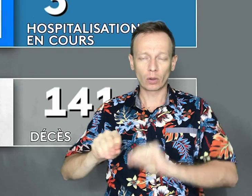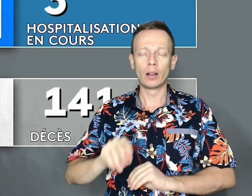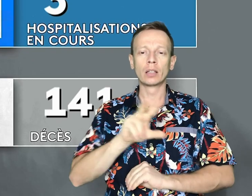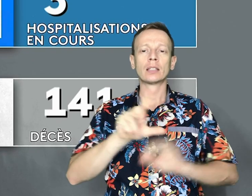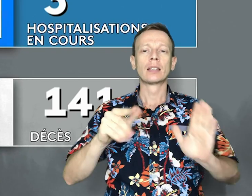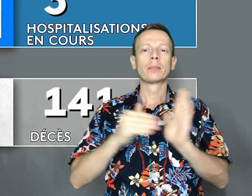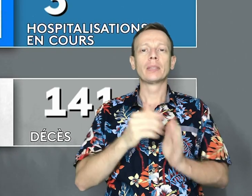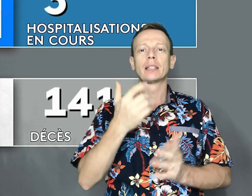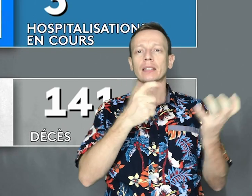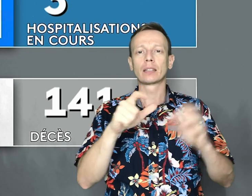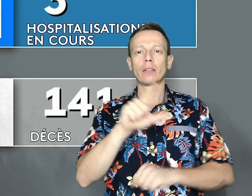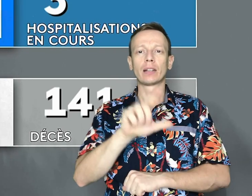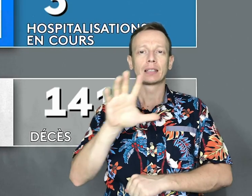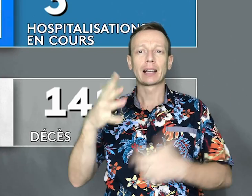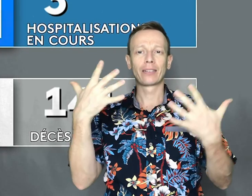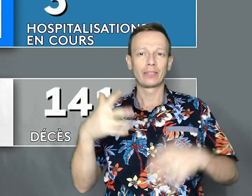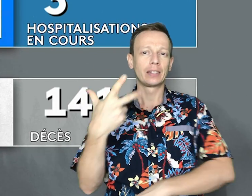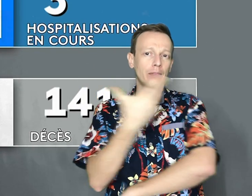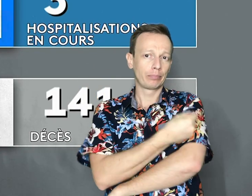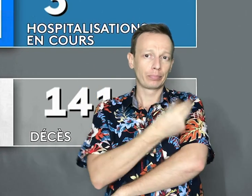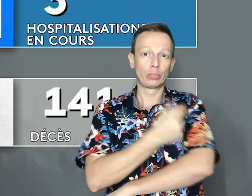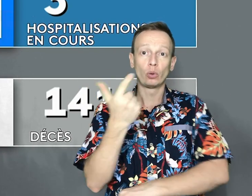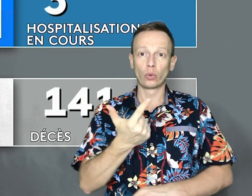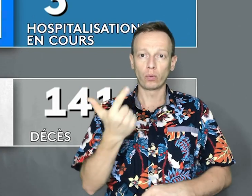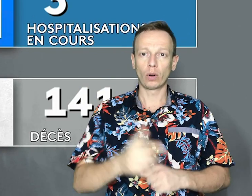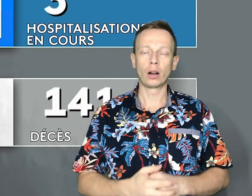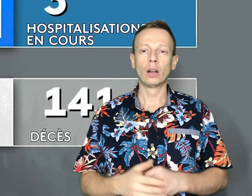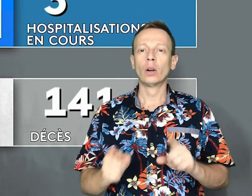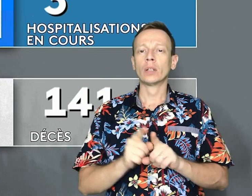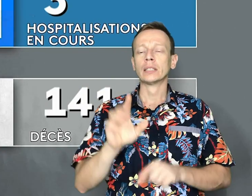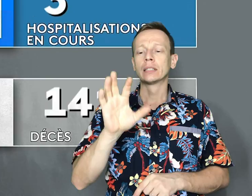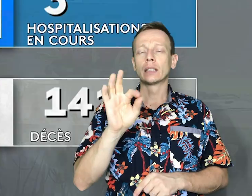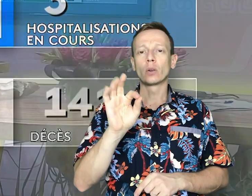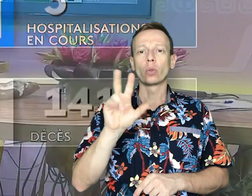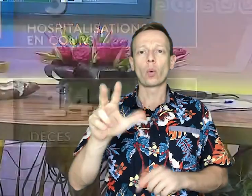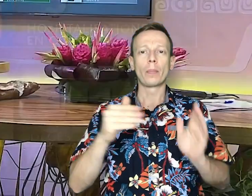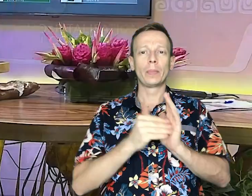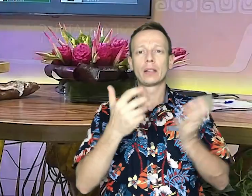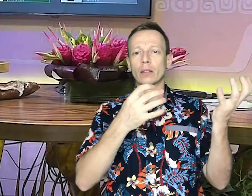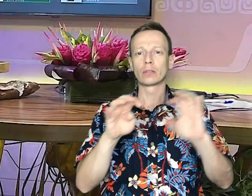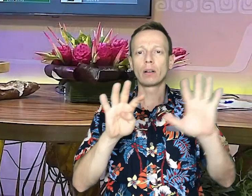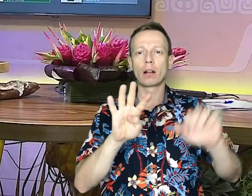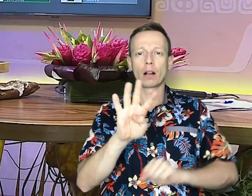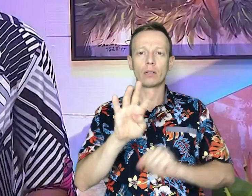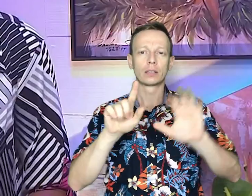leurs 2 doses de vaccin et 53 947 personnes leur première